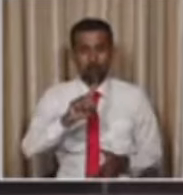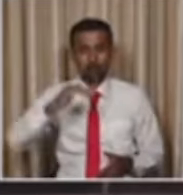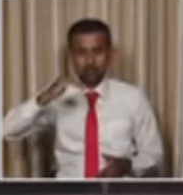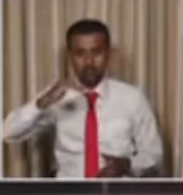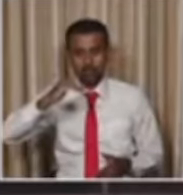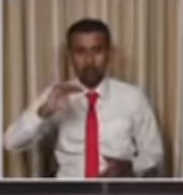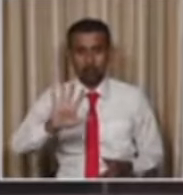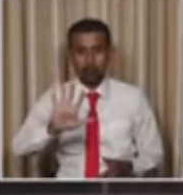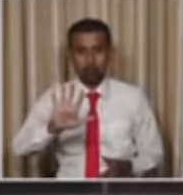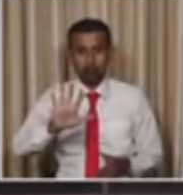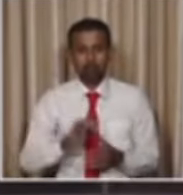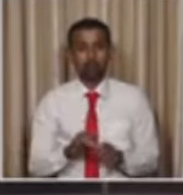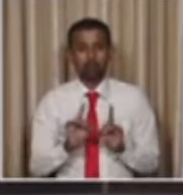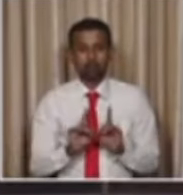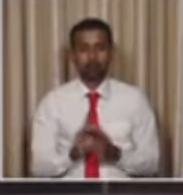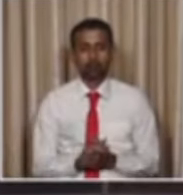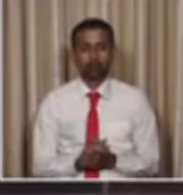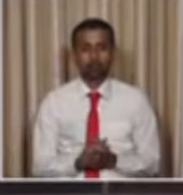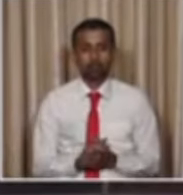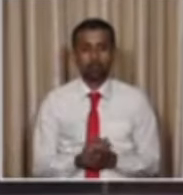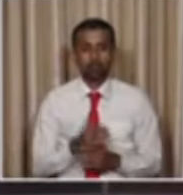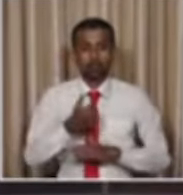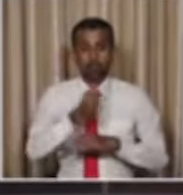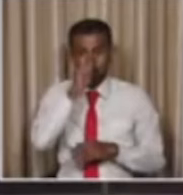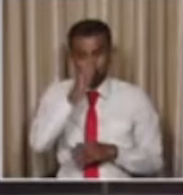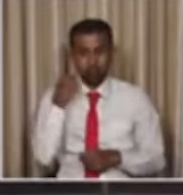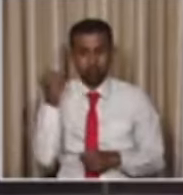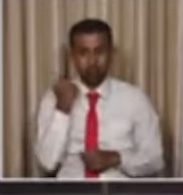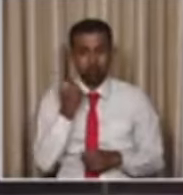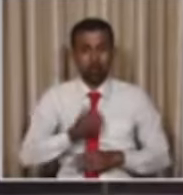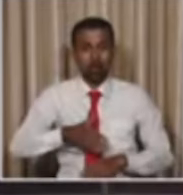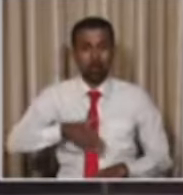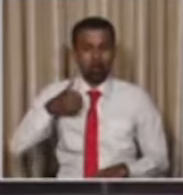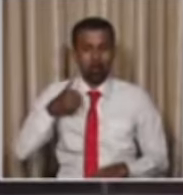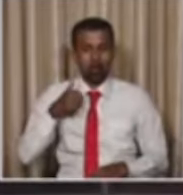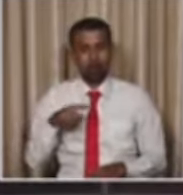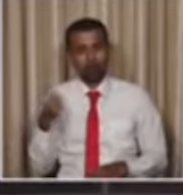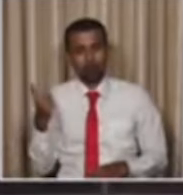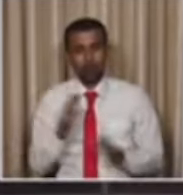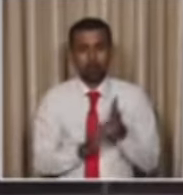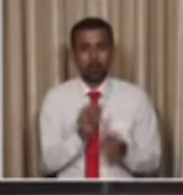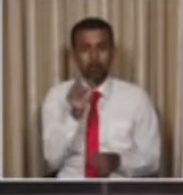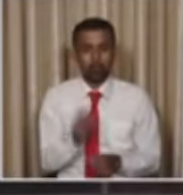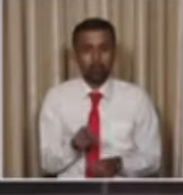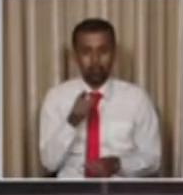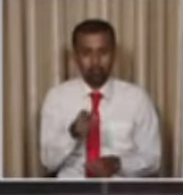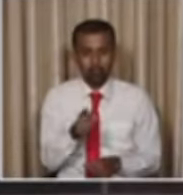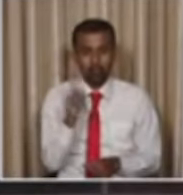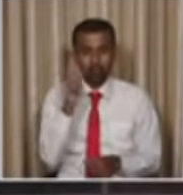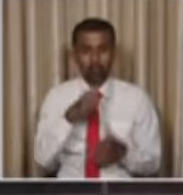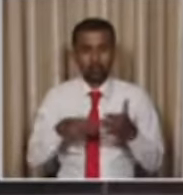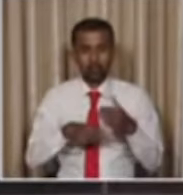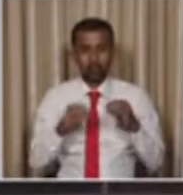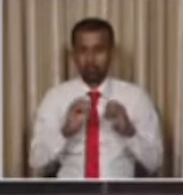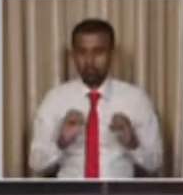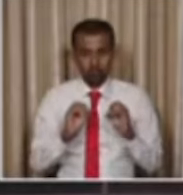41E5 වගන්තිය මෙන්න මේ විදිහට සභාපතිවරයාට හෝ රැස්වීමේ මූලාශ්‍රය දරන වෙනත් සමාජිකයාට මුල් ඡන්දයක්